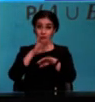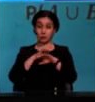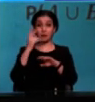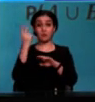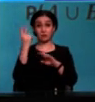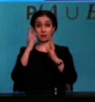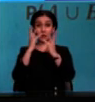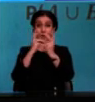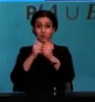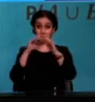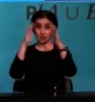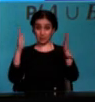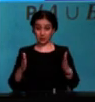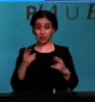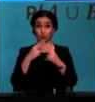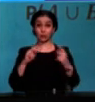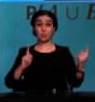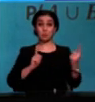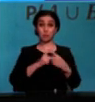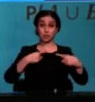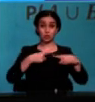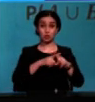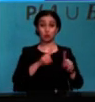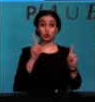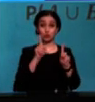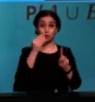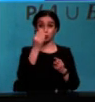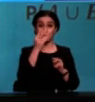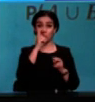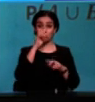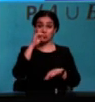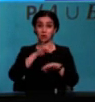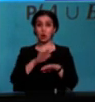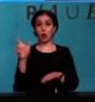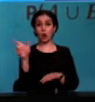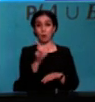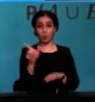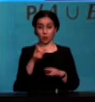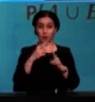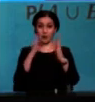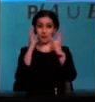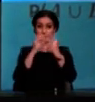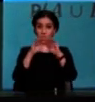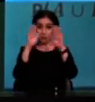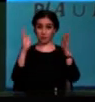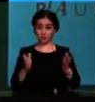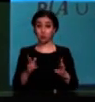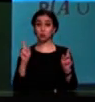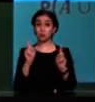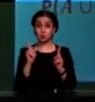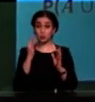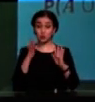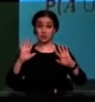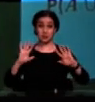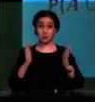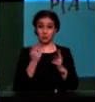втором автомате. И их пересечение – это значит закончится кофе в обоих автоматах. Итак, так как